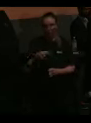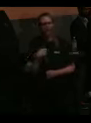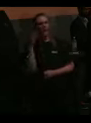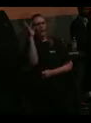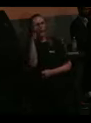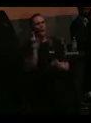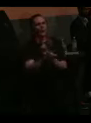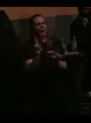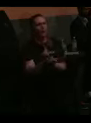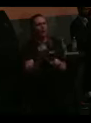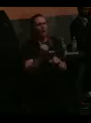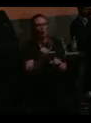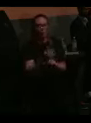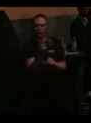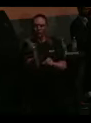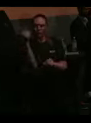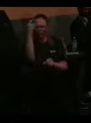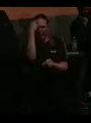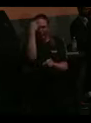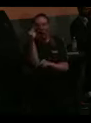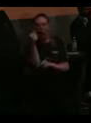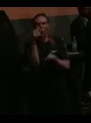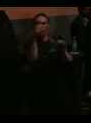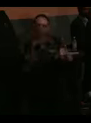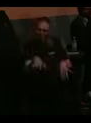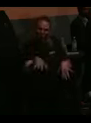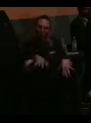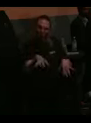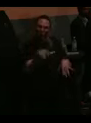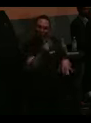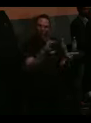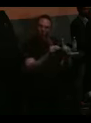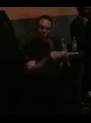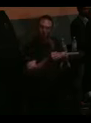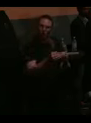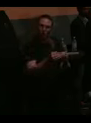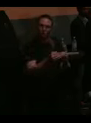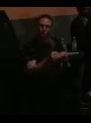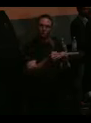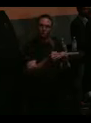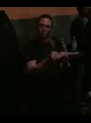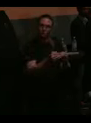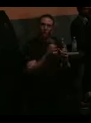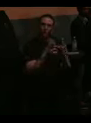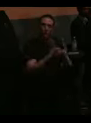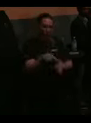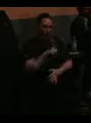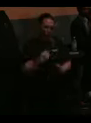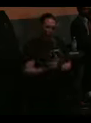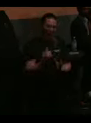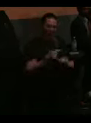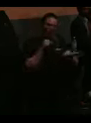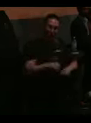på hvordan dere har tenkt å løse dette med tanke på situasjonen for Utsira kommune og Utsira